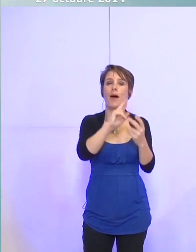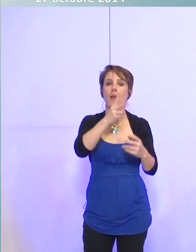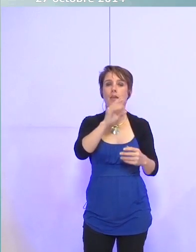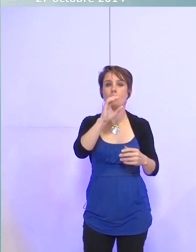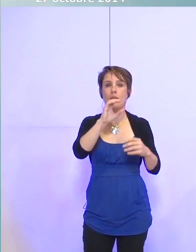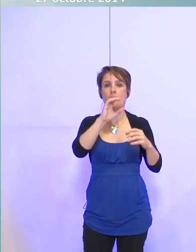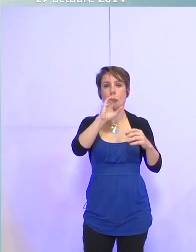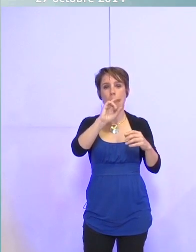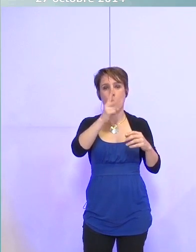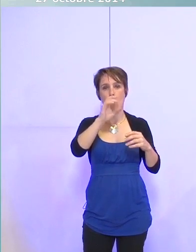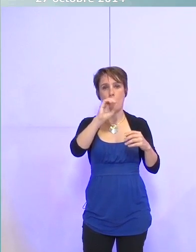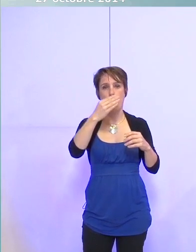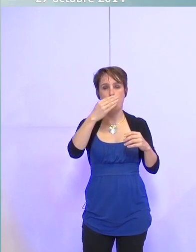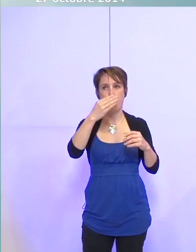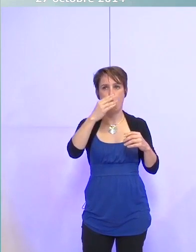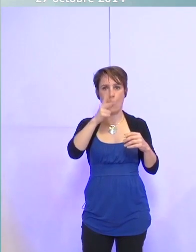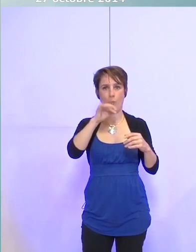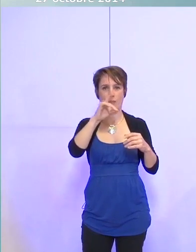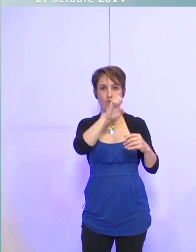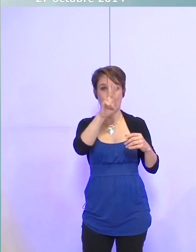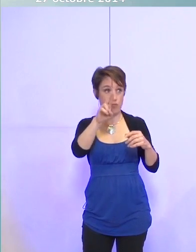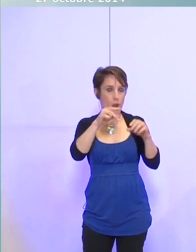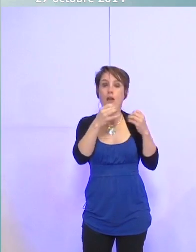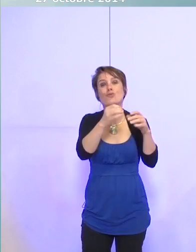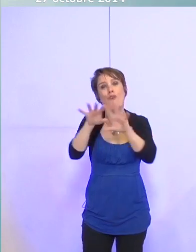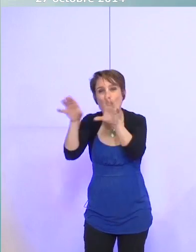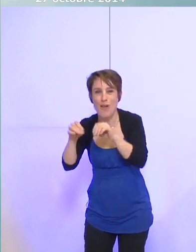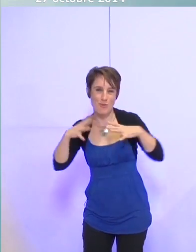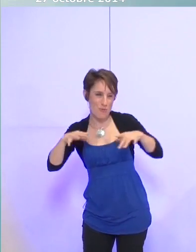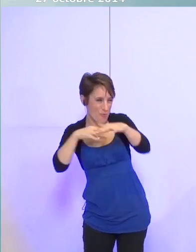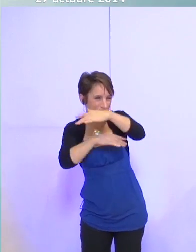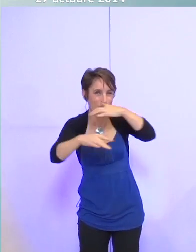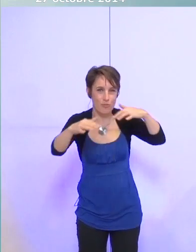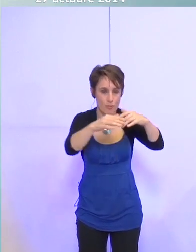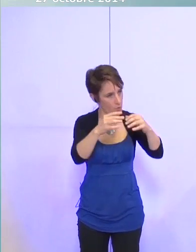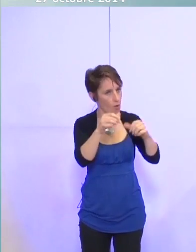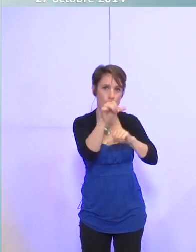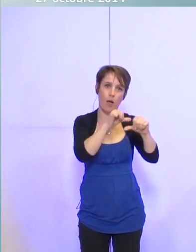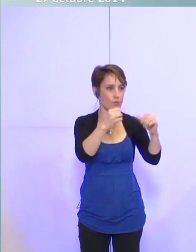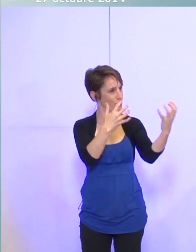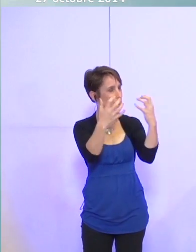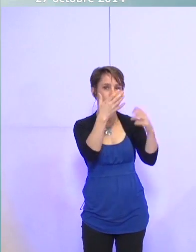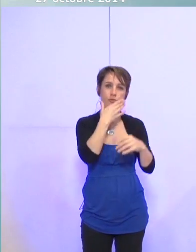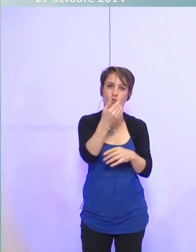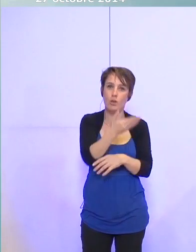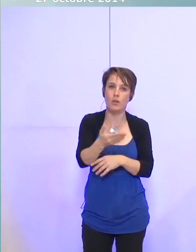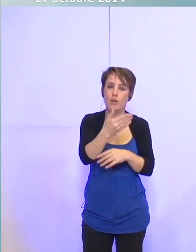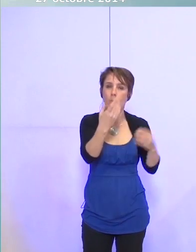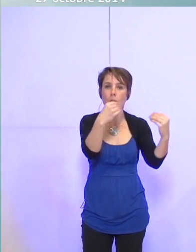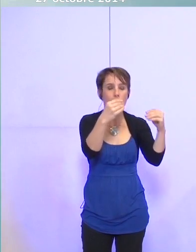quartier. Et donc nous avons souhaité avoir ce traitement de qualité également au niveau de ces commerces situés au